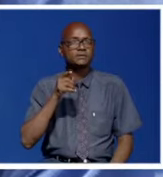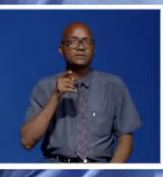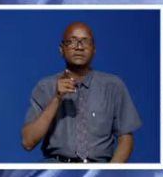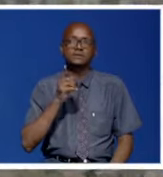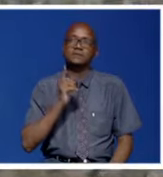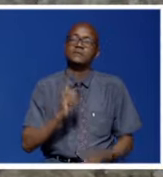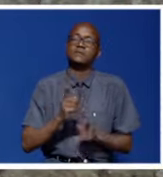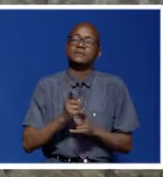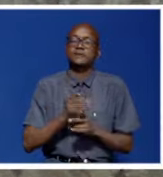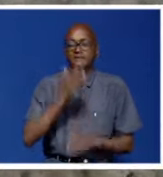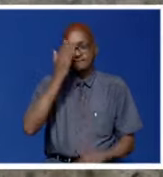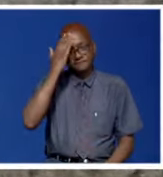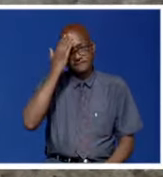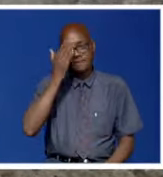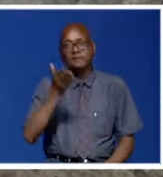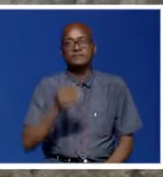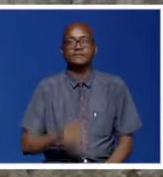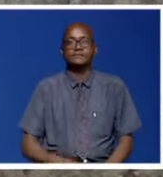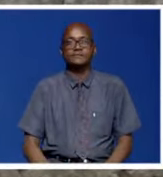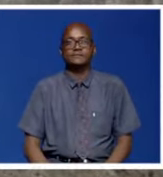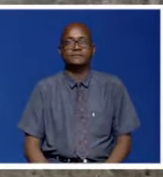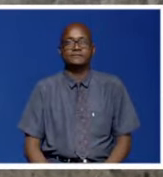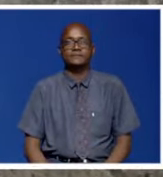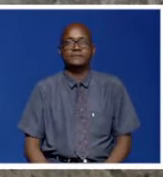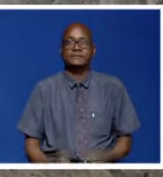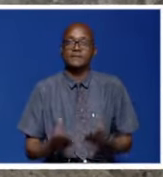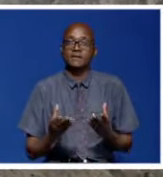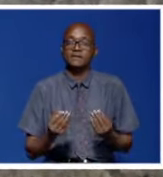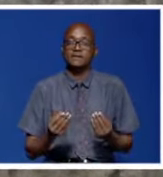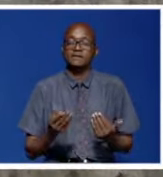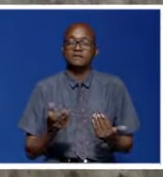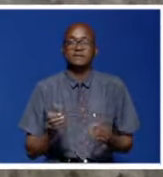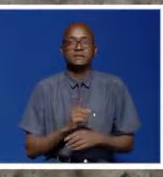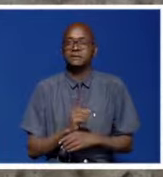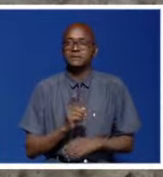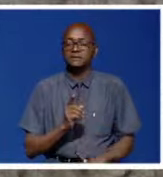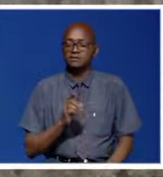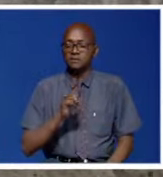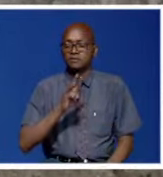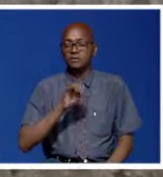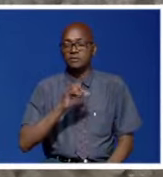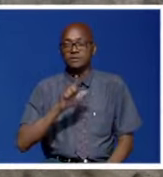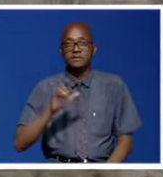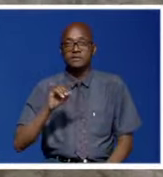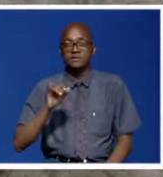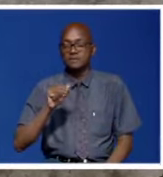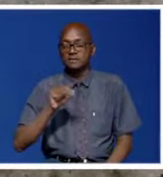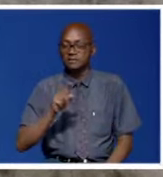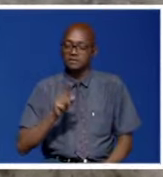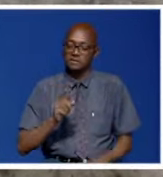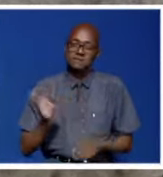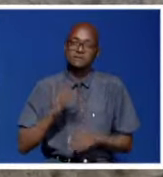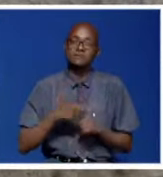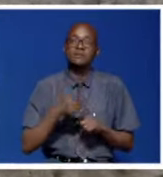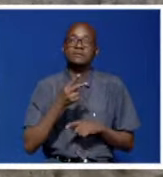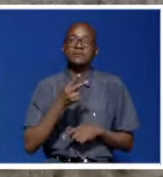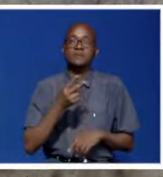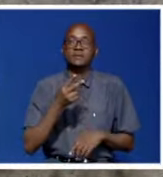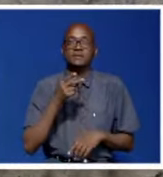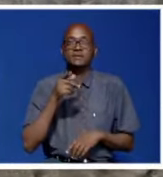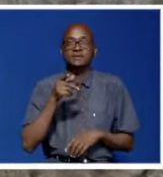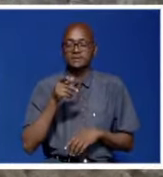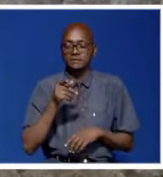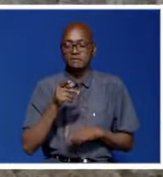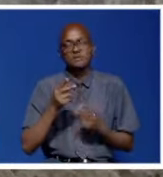mtu atakuja. Haikuwa rahisi kwa Wilson kukaa siku 104 katika taasisi ya mifupa MOI, na hasa kwa